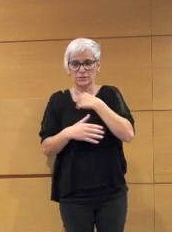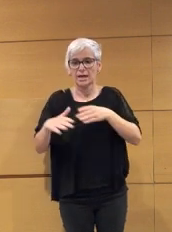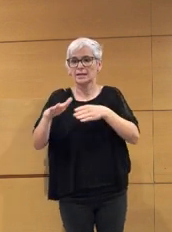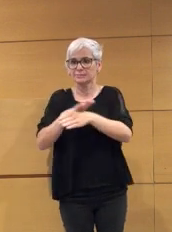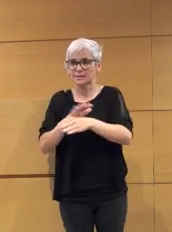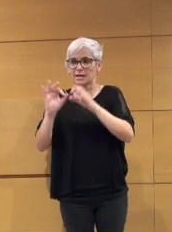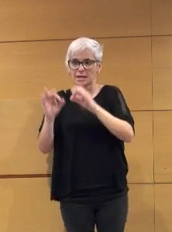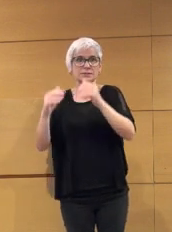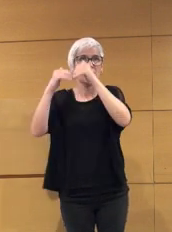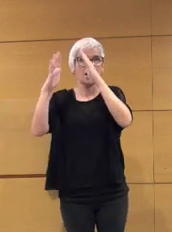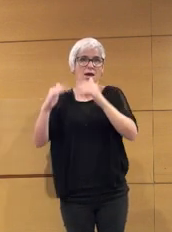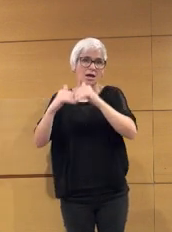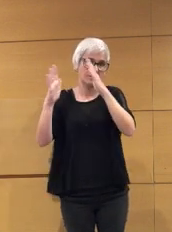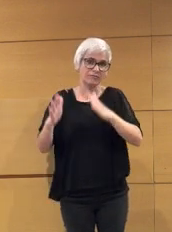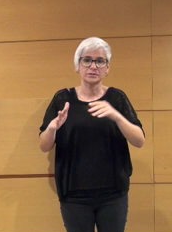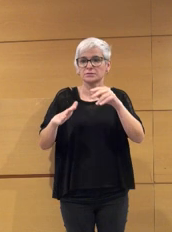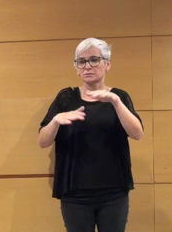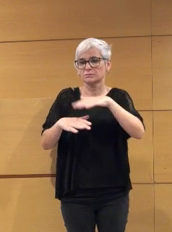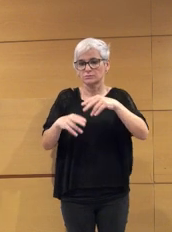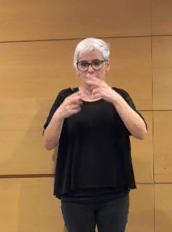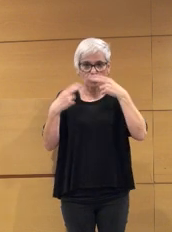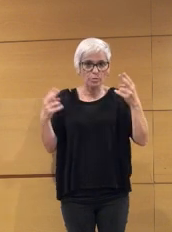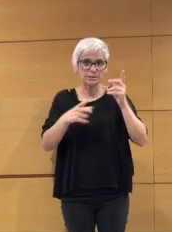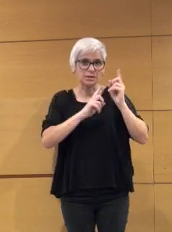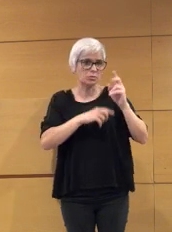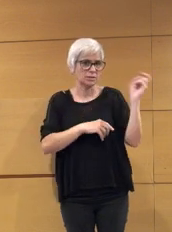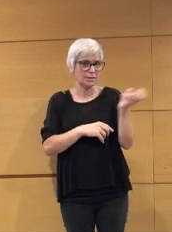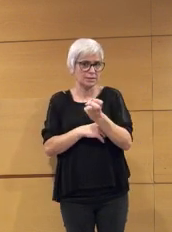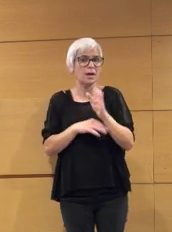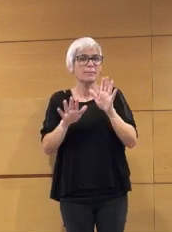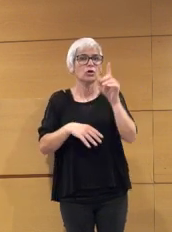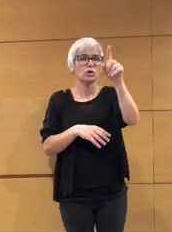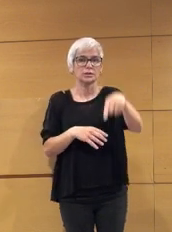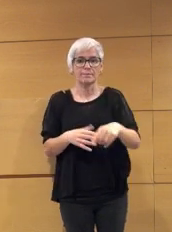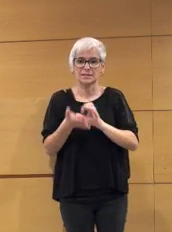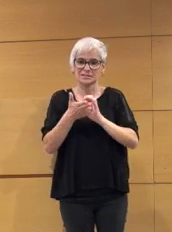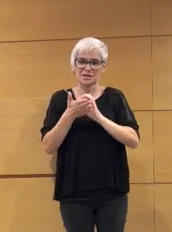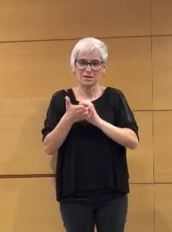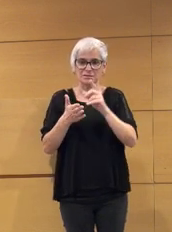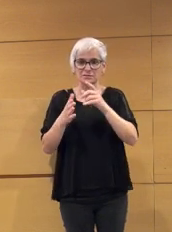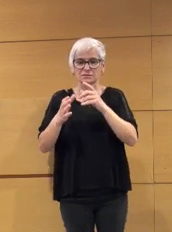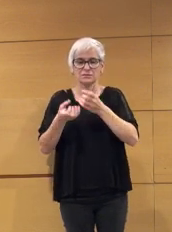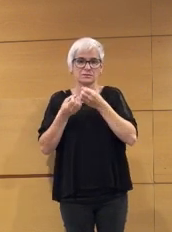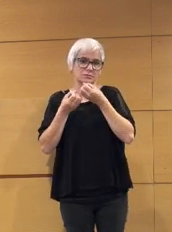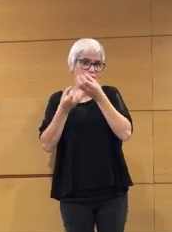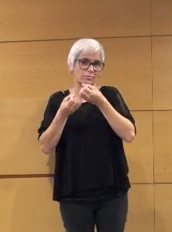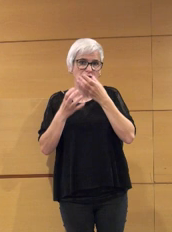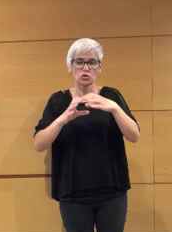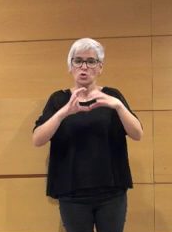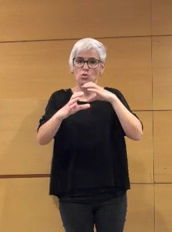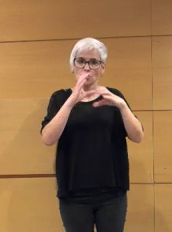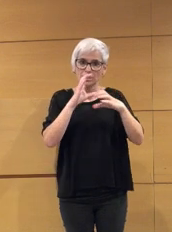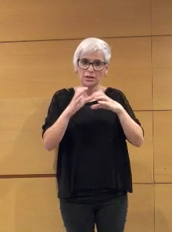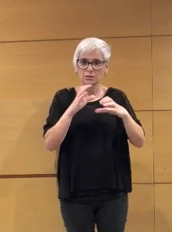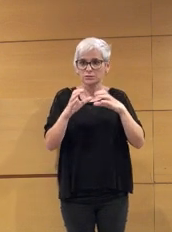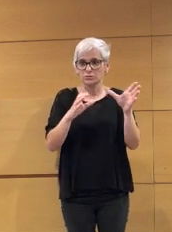és edificis, vies públiques, transports, etc., però també és serveis d'informació, comunicació,